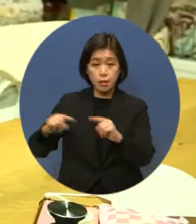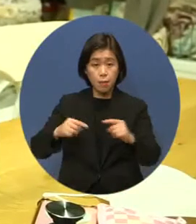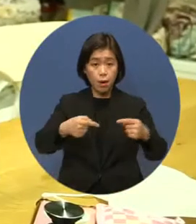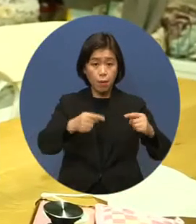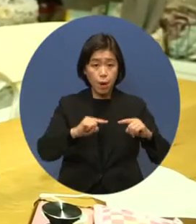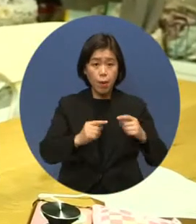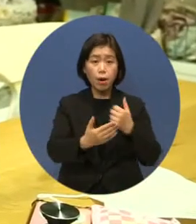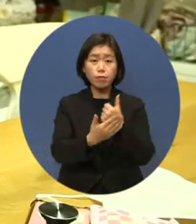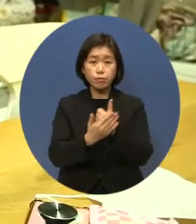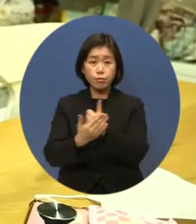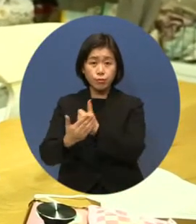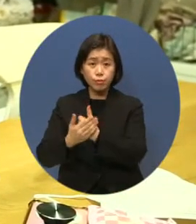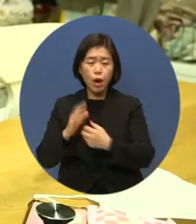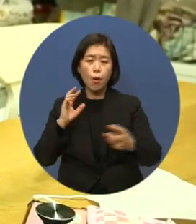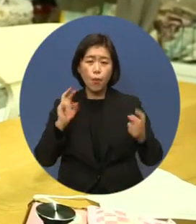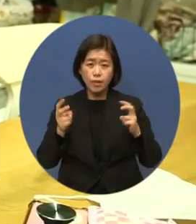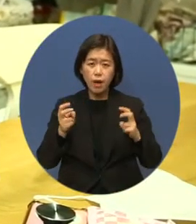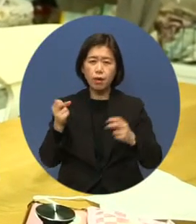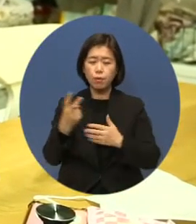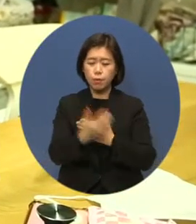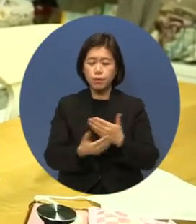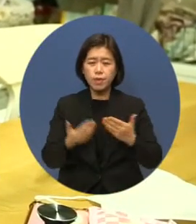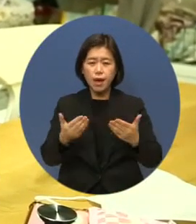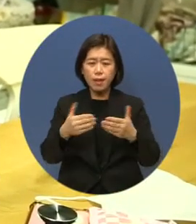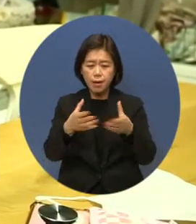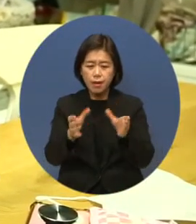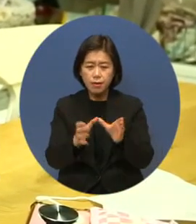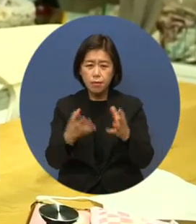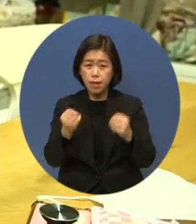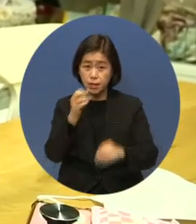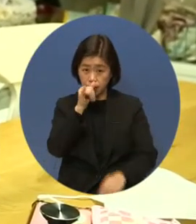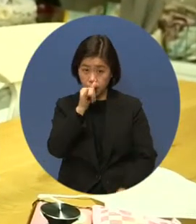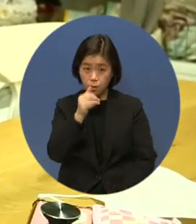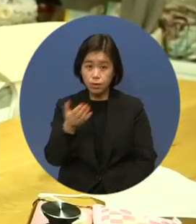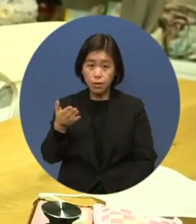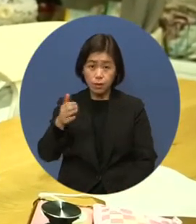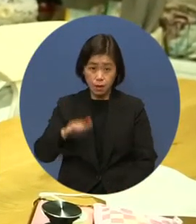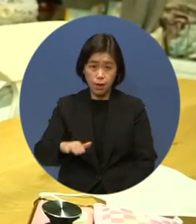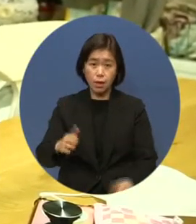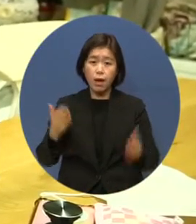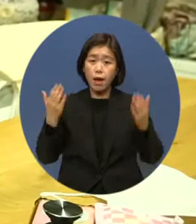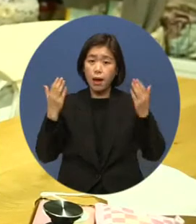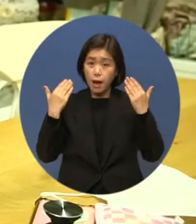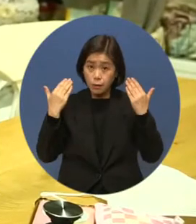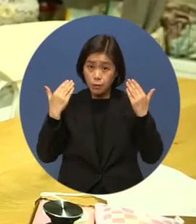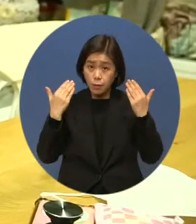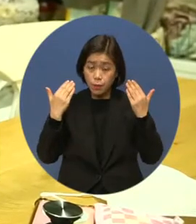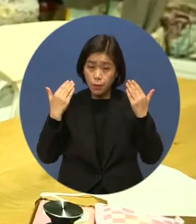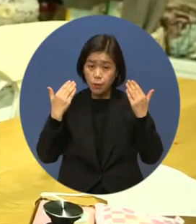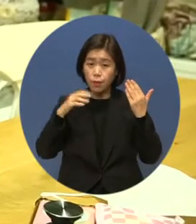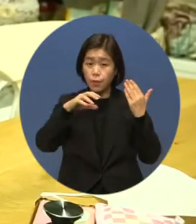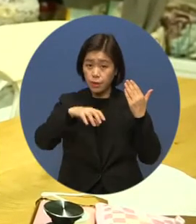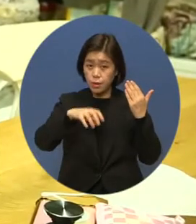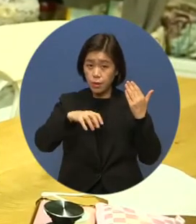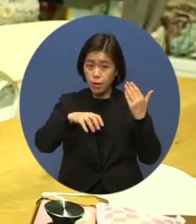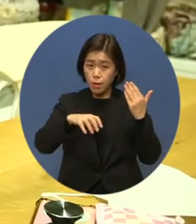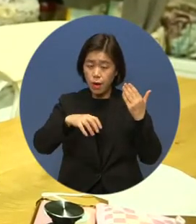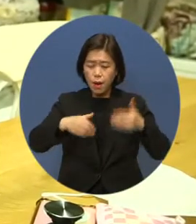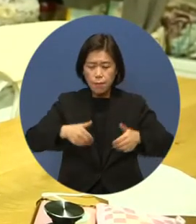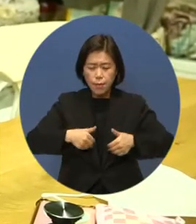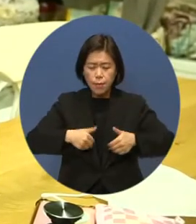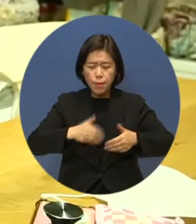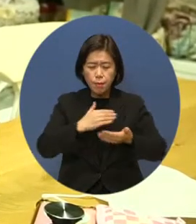하세요. 기업도 그렇고, 봉사단체도 그렇고. 근데 이제 학교에서 필요한 다양한 교구제들이